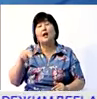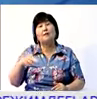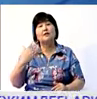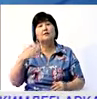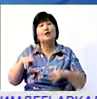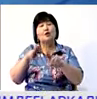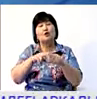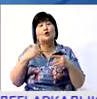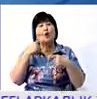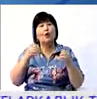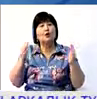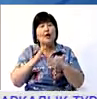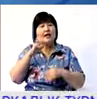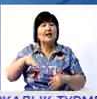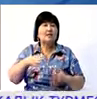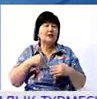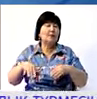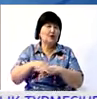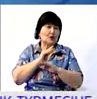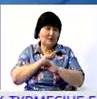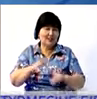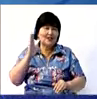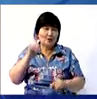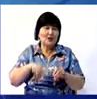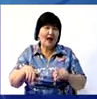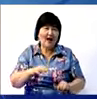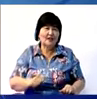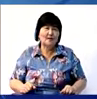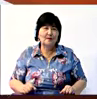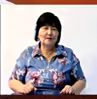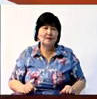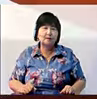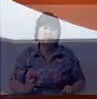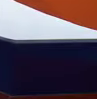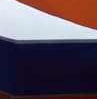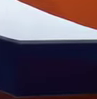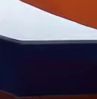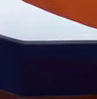5 жұлдызды қонақ. Еліміз аман, жұртымыз тыныш болсын.